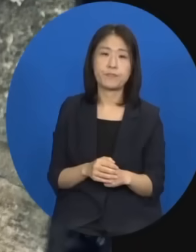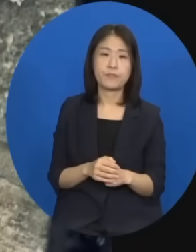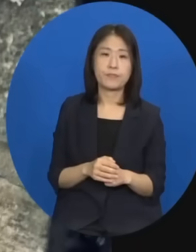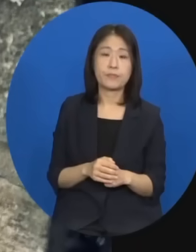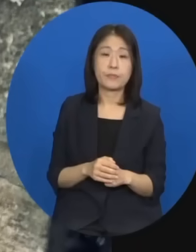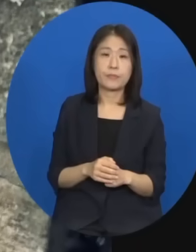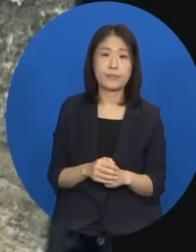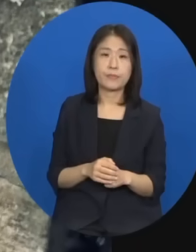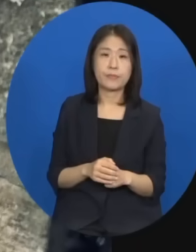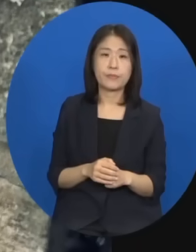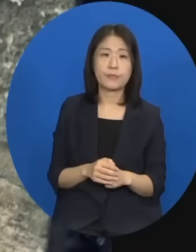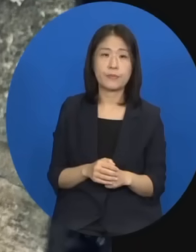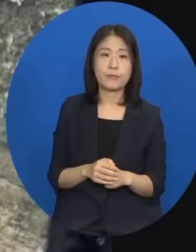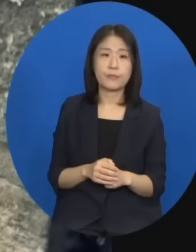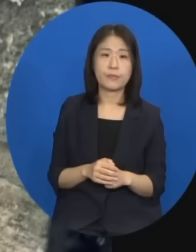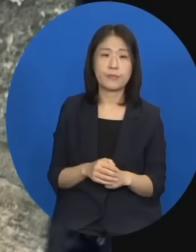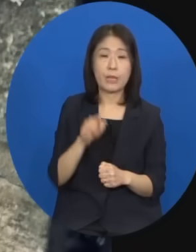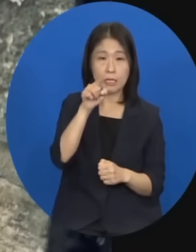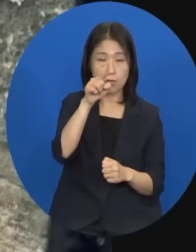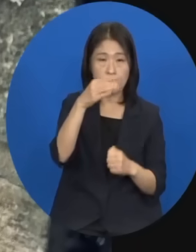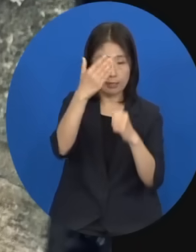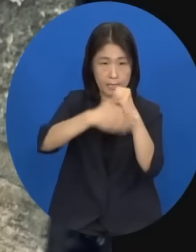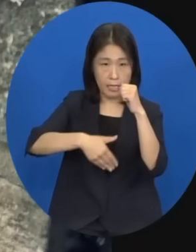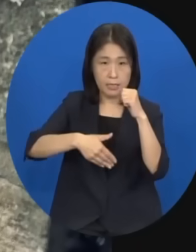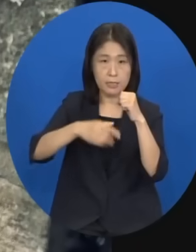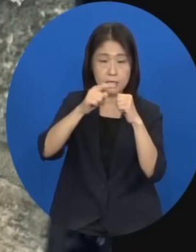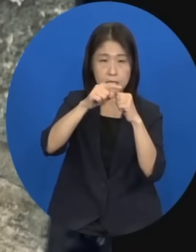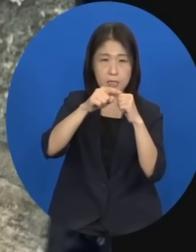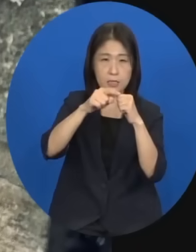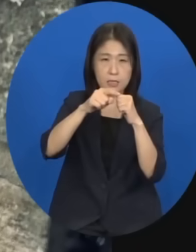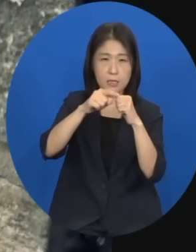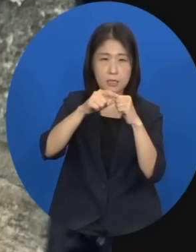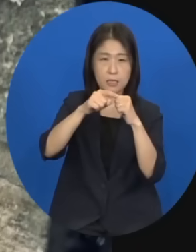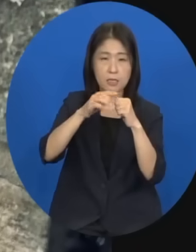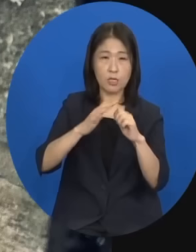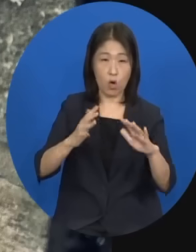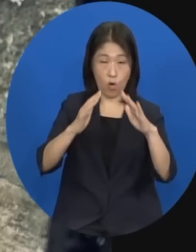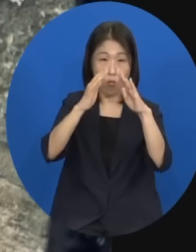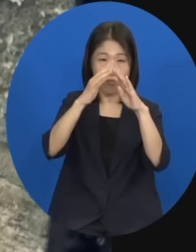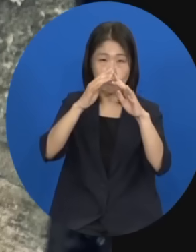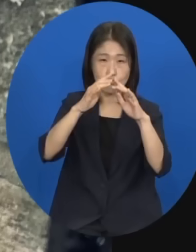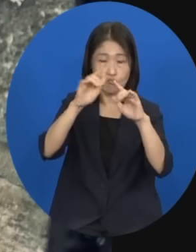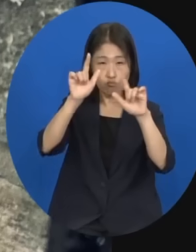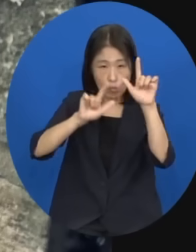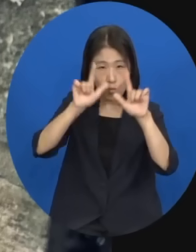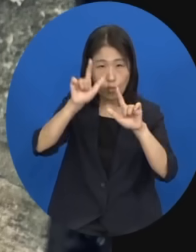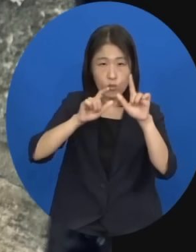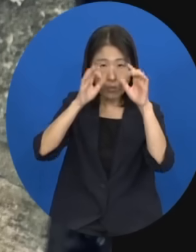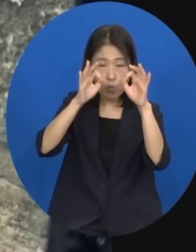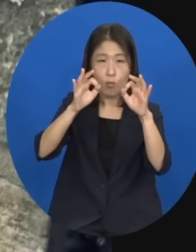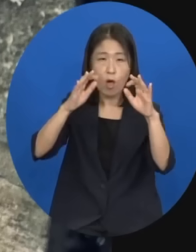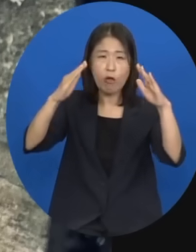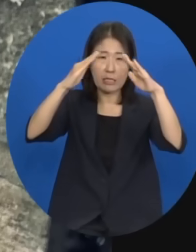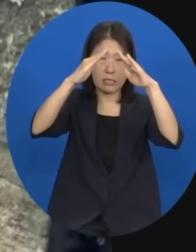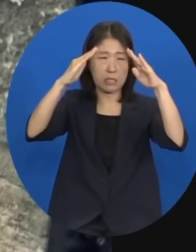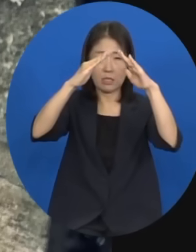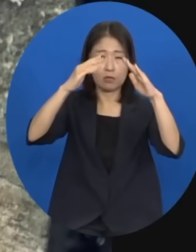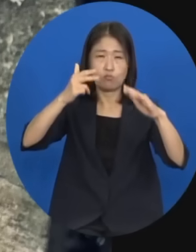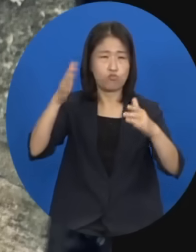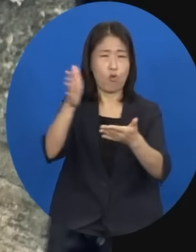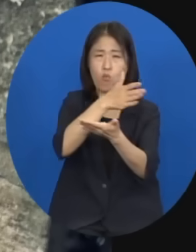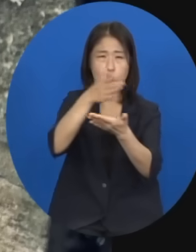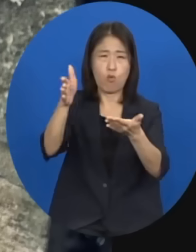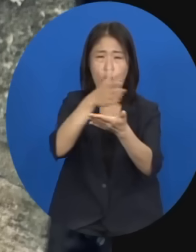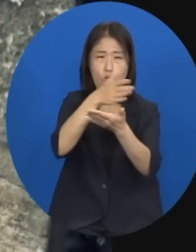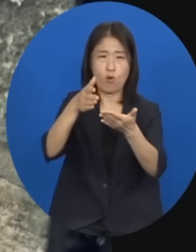여러분이 사진에 나오는 저 건물들, 그 건물들 지붕이 없어요. 그냥 저기에다가